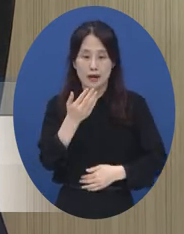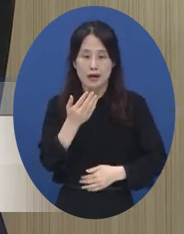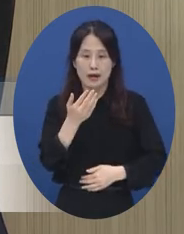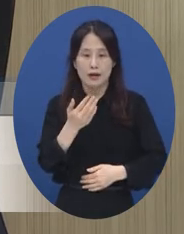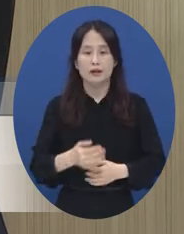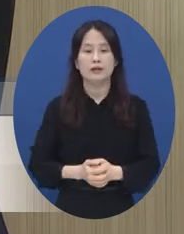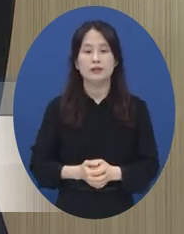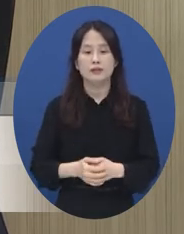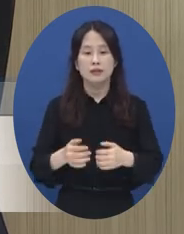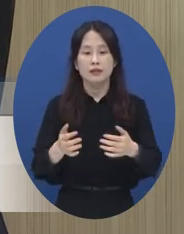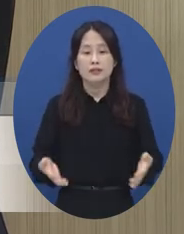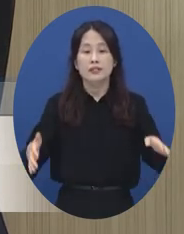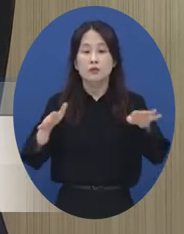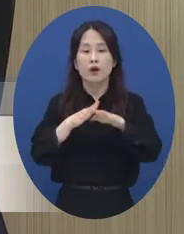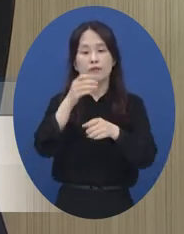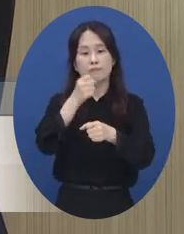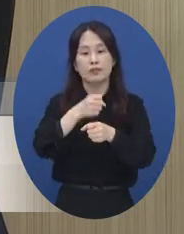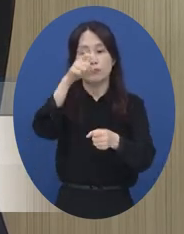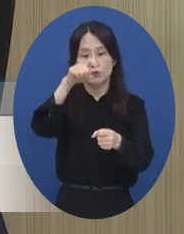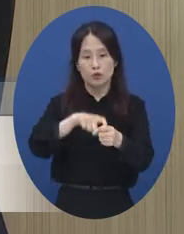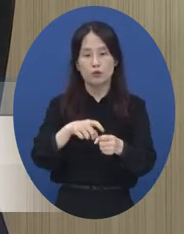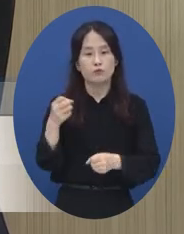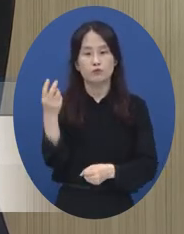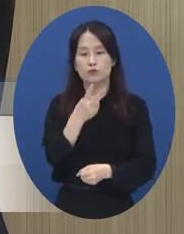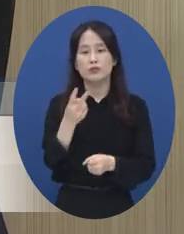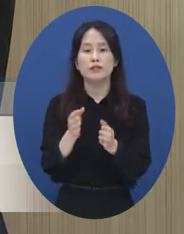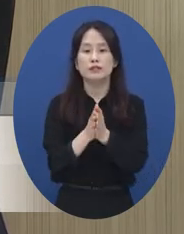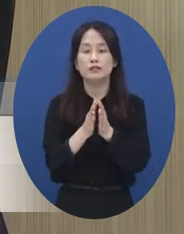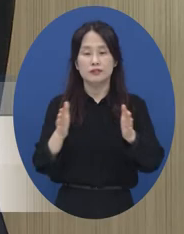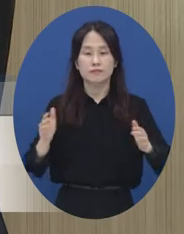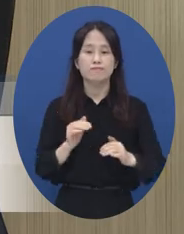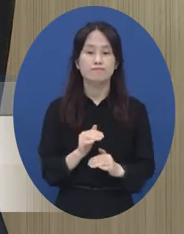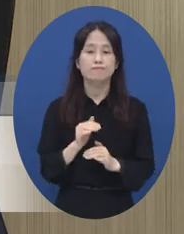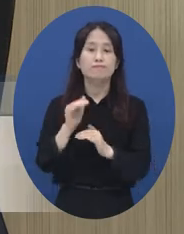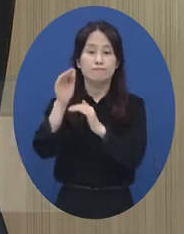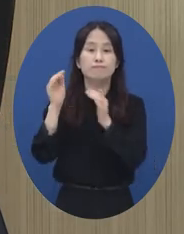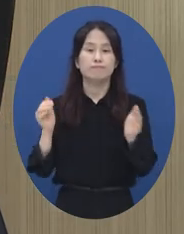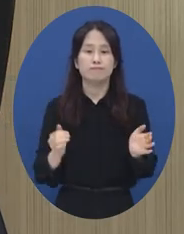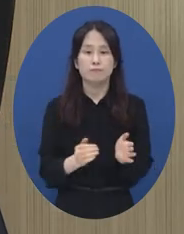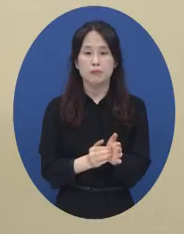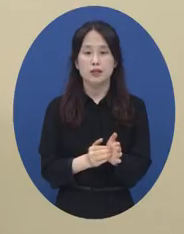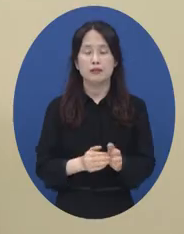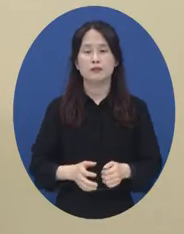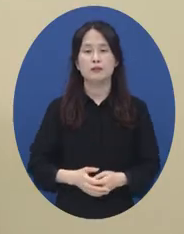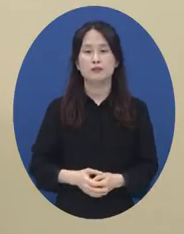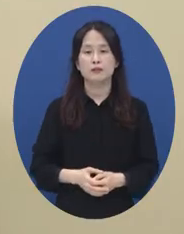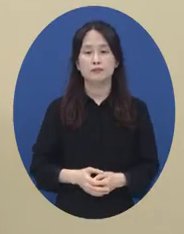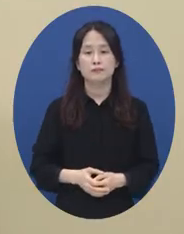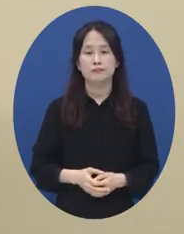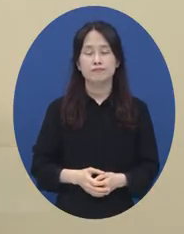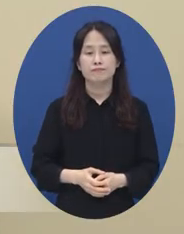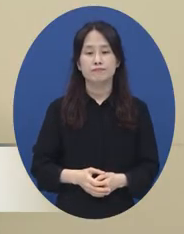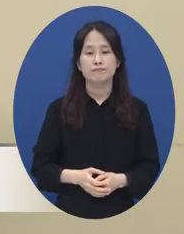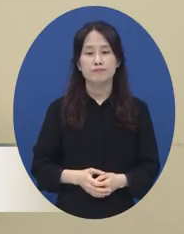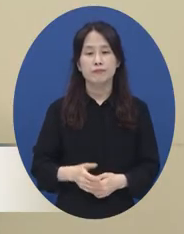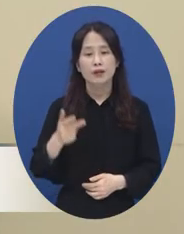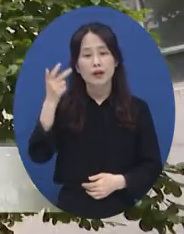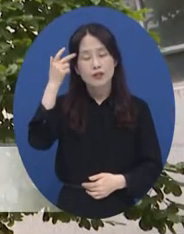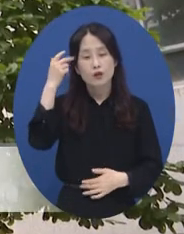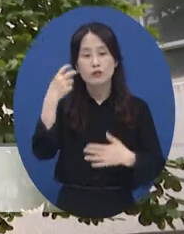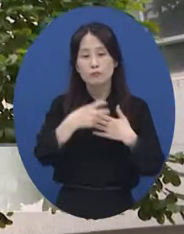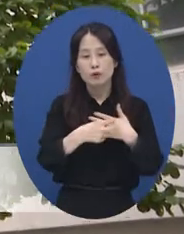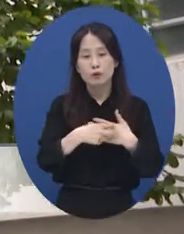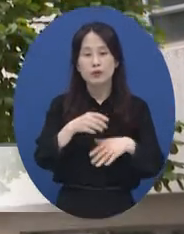있는 그런 기관을 만들자는 취지로 이제 예제 결혼 주정이 되었고요 또 기존의 정신병원에서